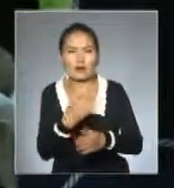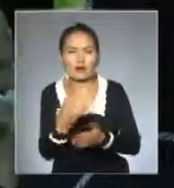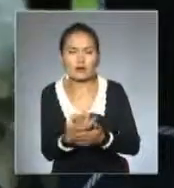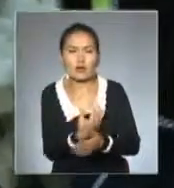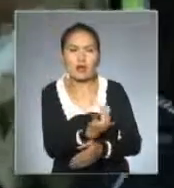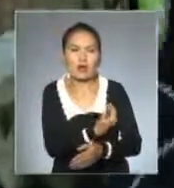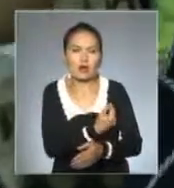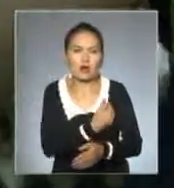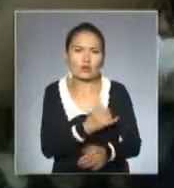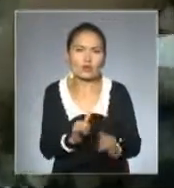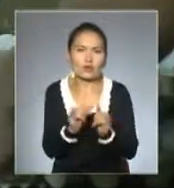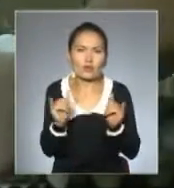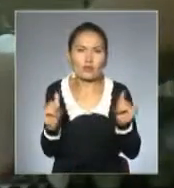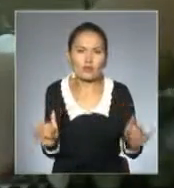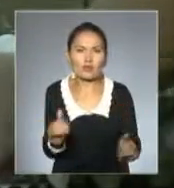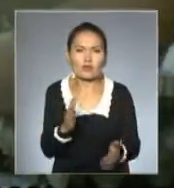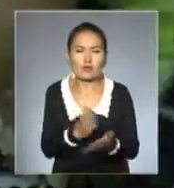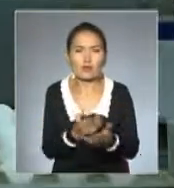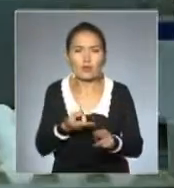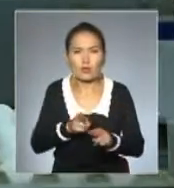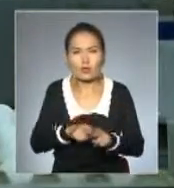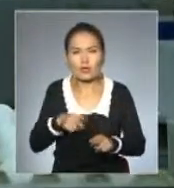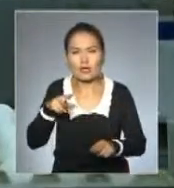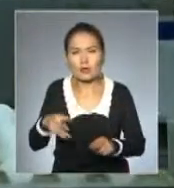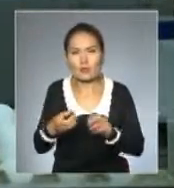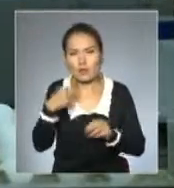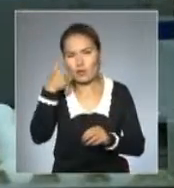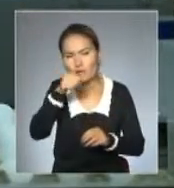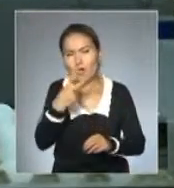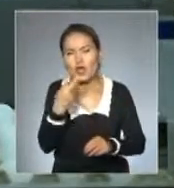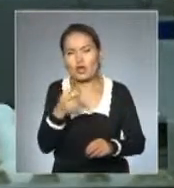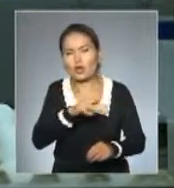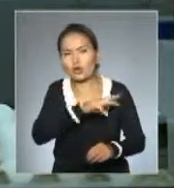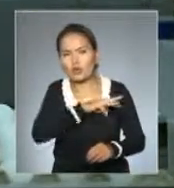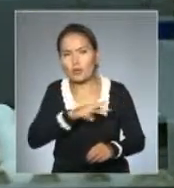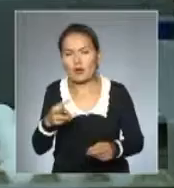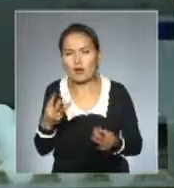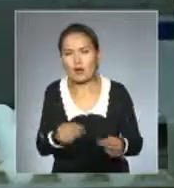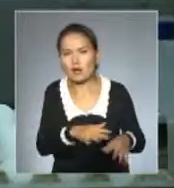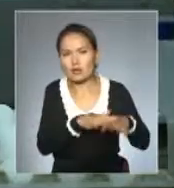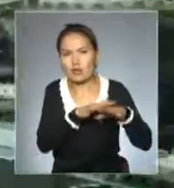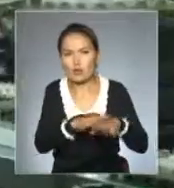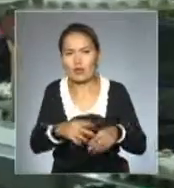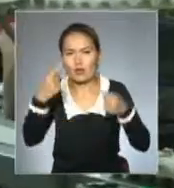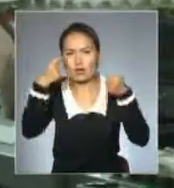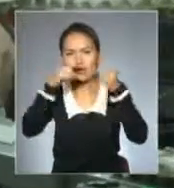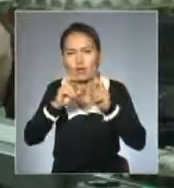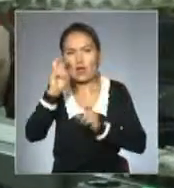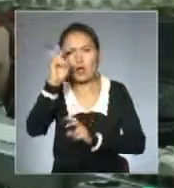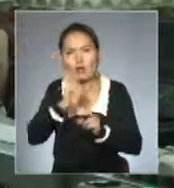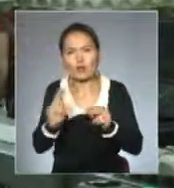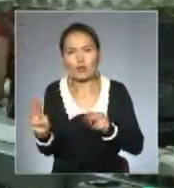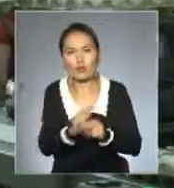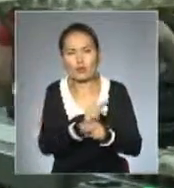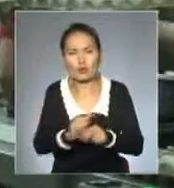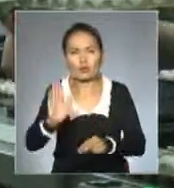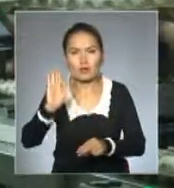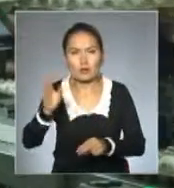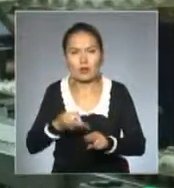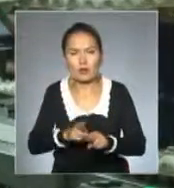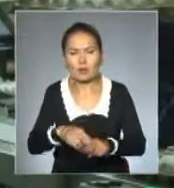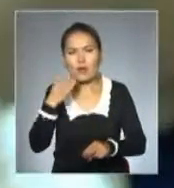Оған толықтай негіз бар. Себебі үстіміздегі жылы мұнда 200 миллион теңгеге қайта жаңғырту жұмыстары жүргізілетін болады. Мұндағы өнім сапалы